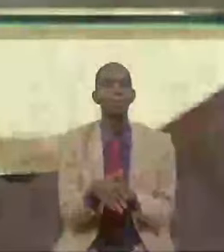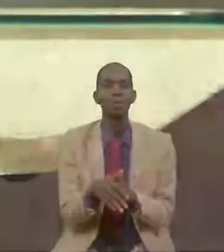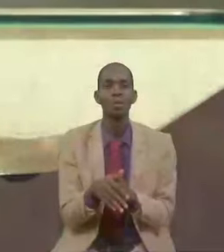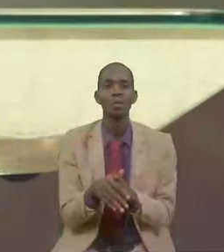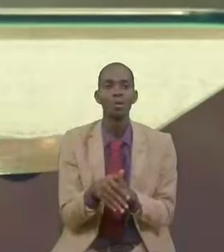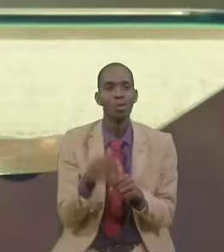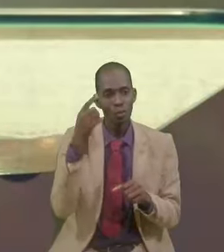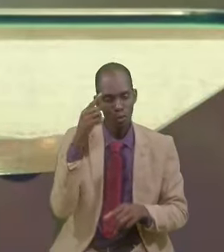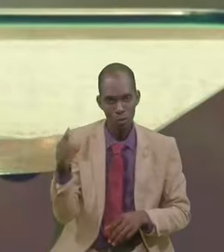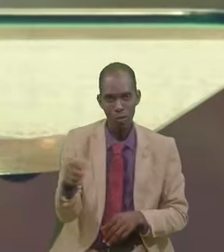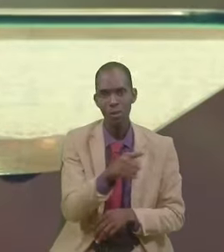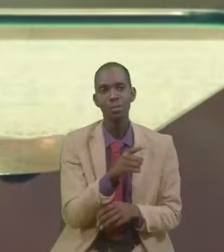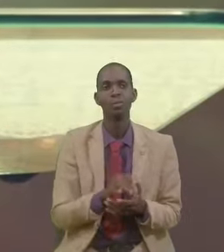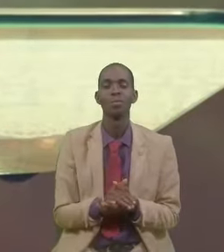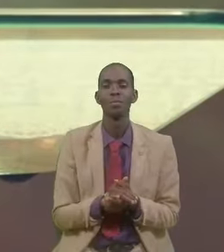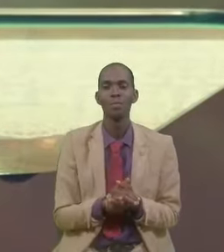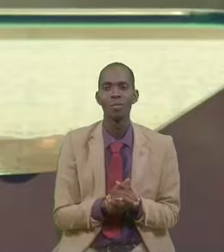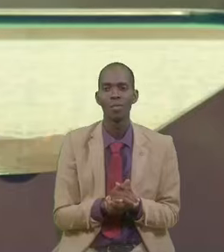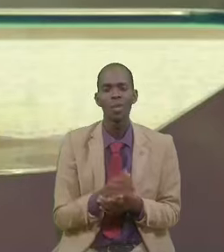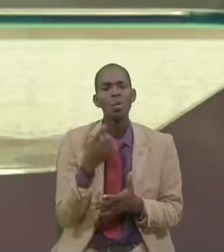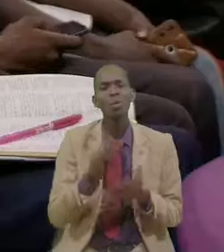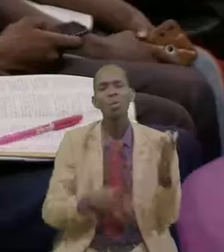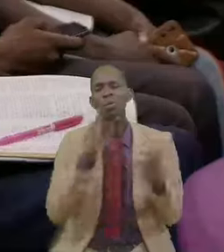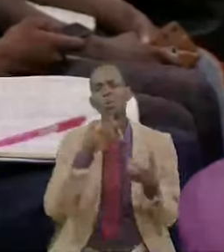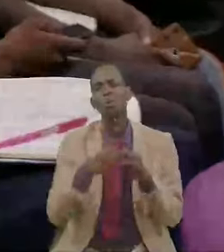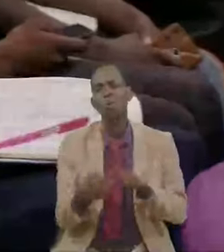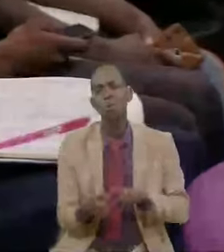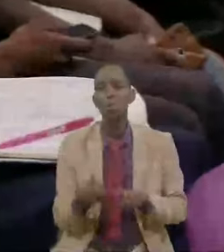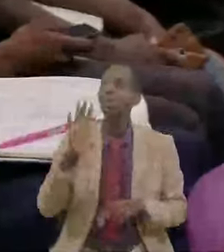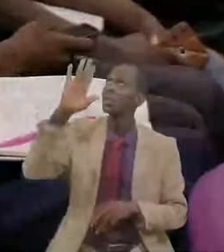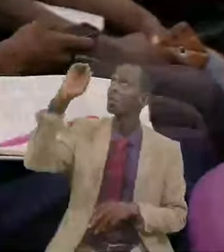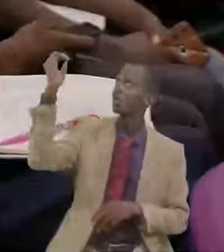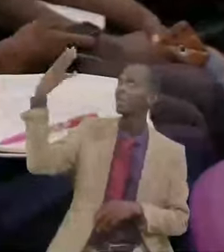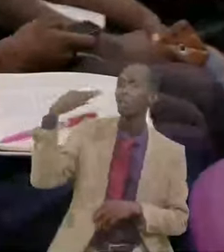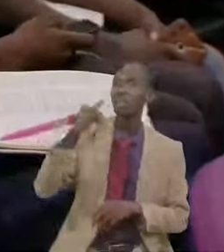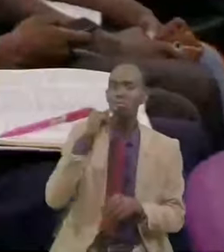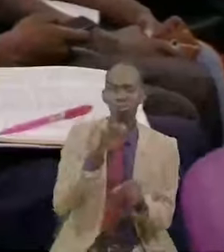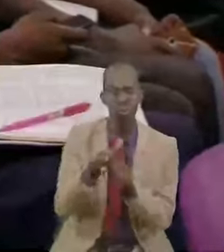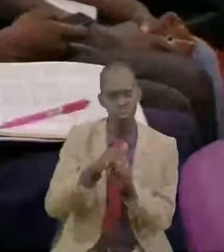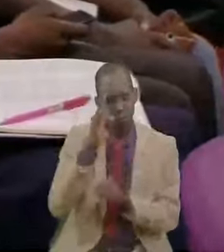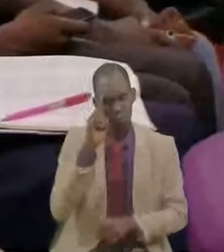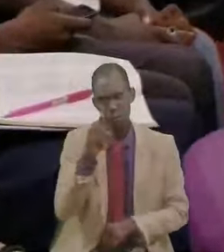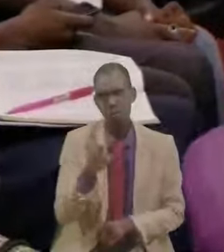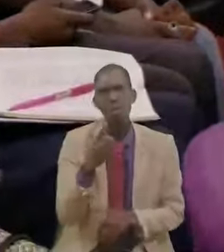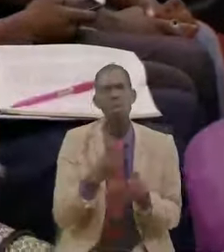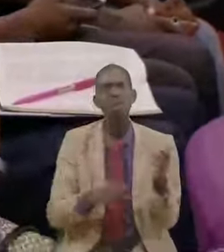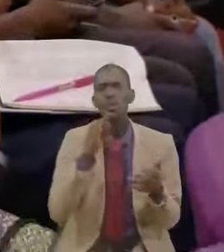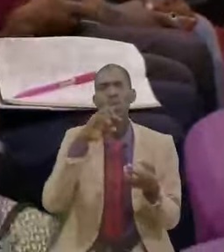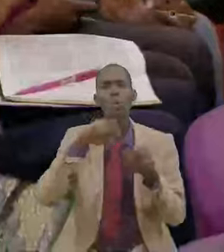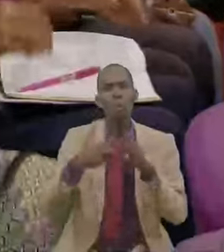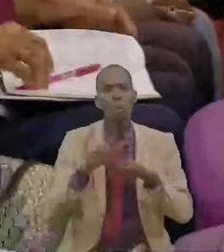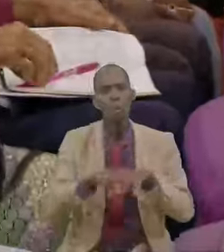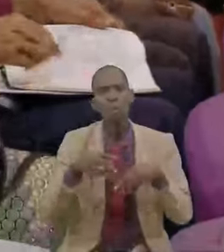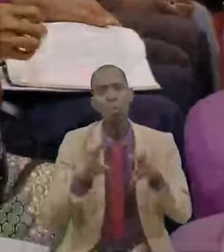te suffit. Quel est le défi devant vous? Ma grâce vous suffit, te suffit. Quel est le problème